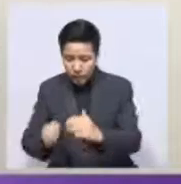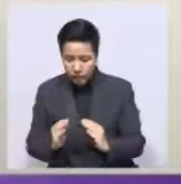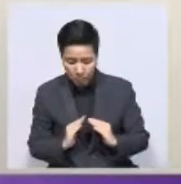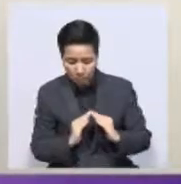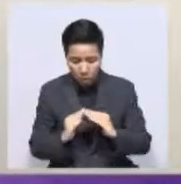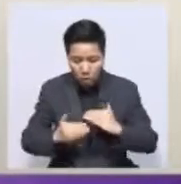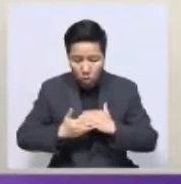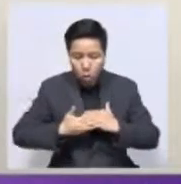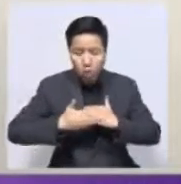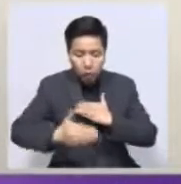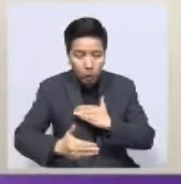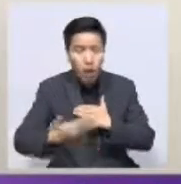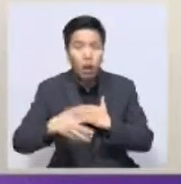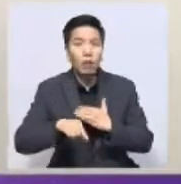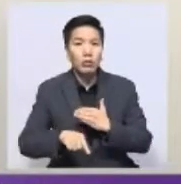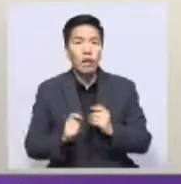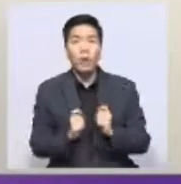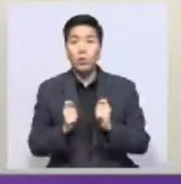าตเนี่ย